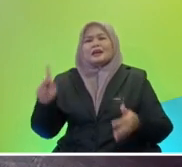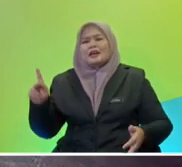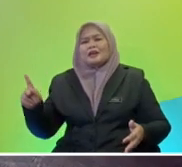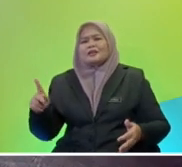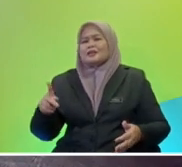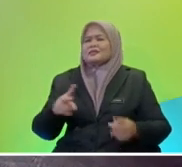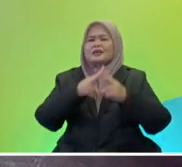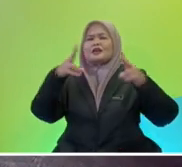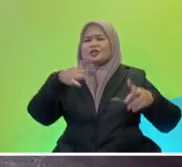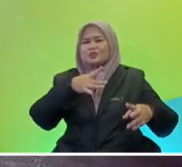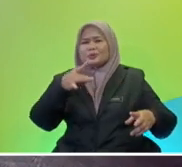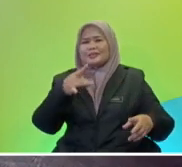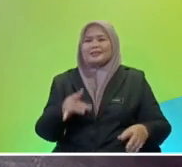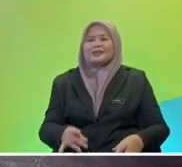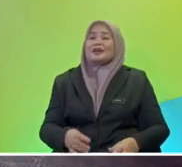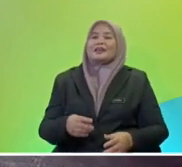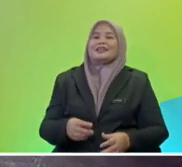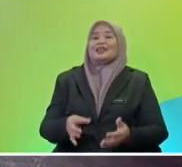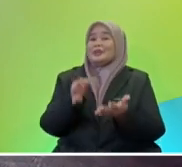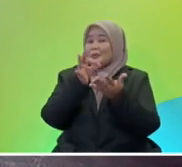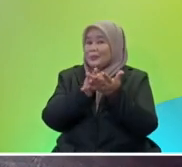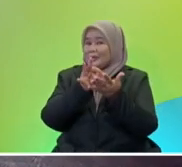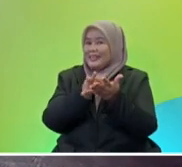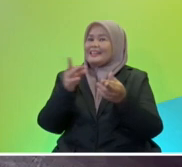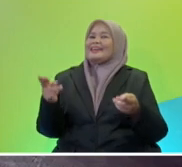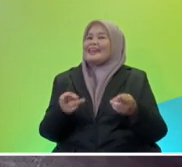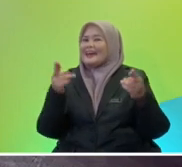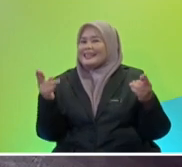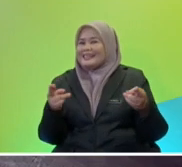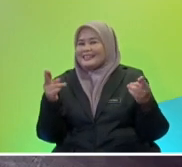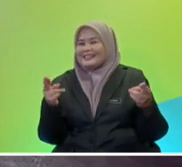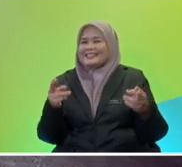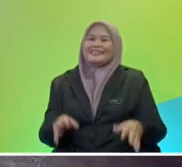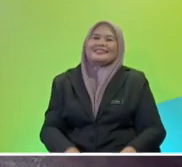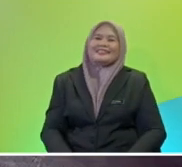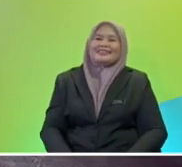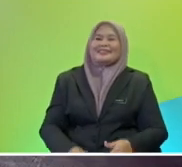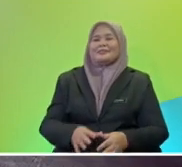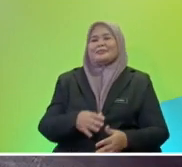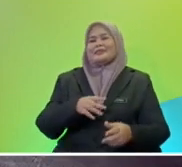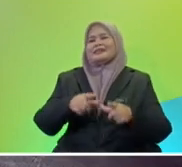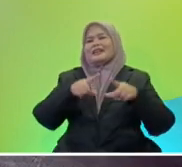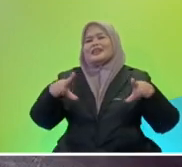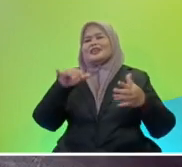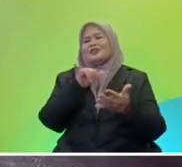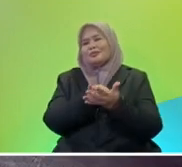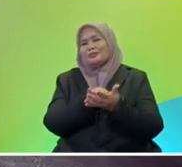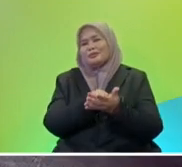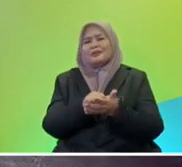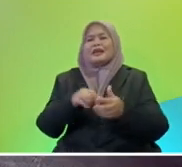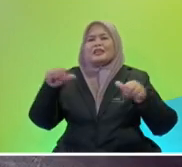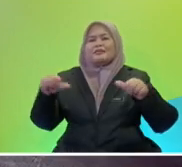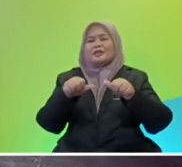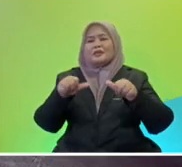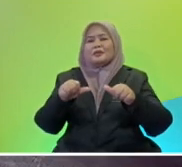sekali yaitu duit duet Oke selain dapat itu